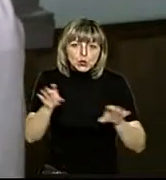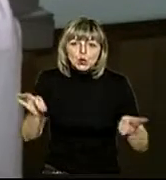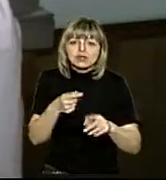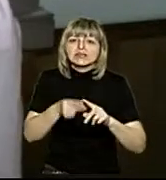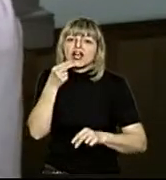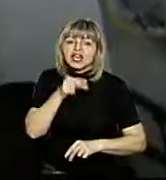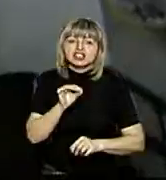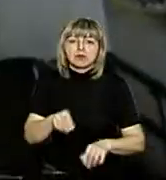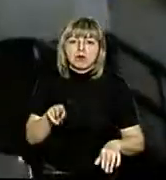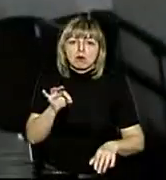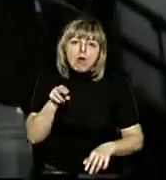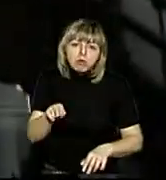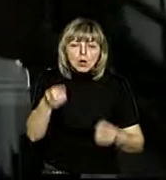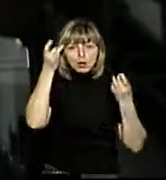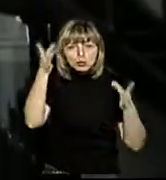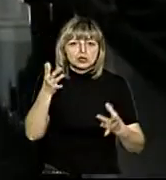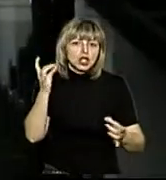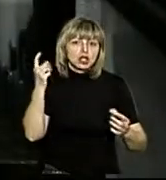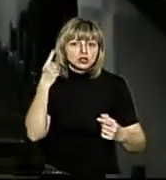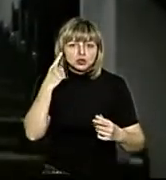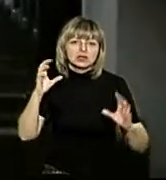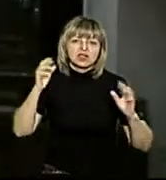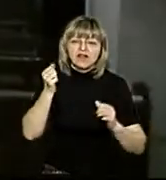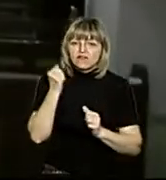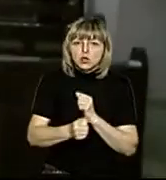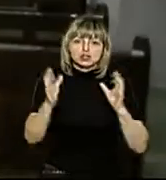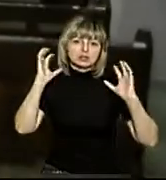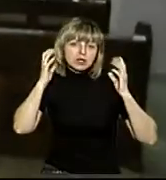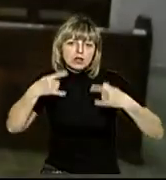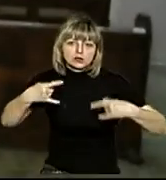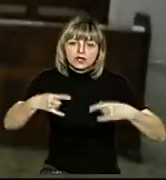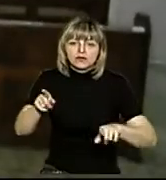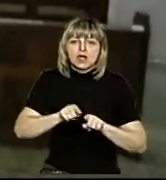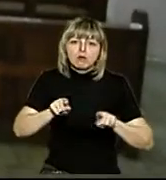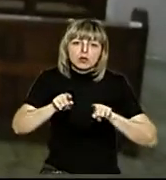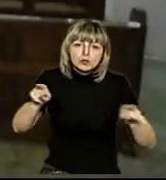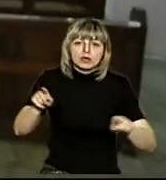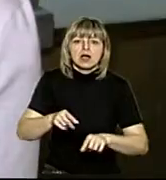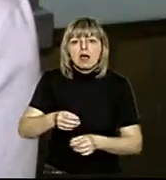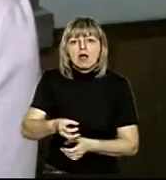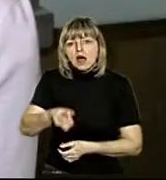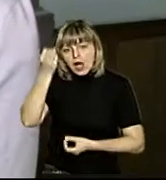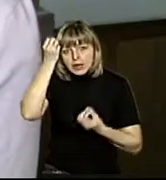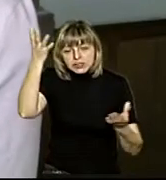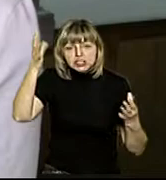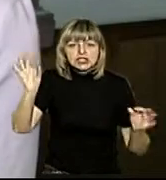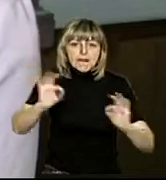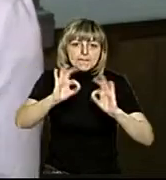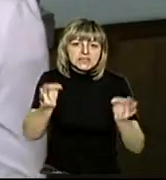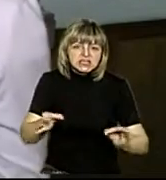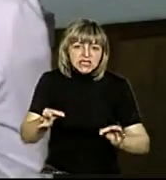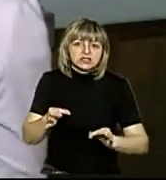ніж поп-культура, яка звучить з усіх приймачів і телеефірів. Вона пропагує академічне мистецтво – оперне і